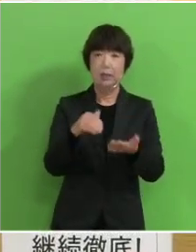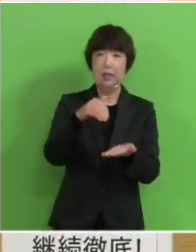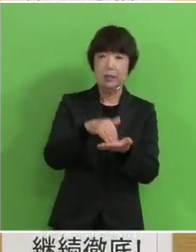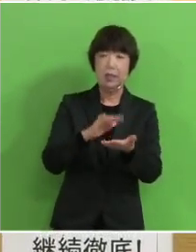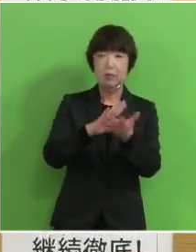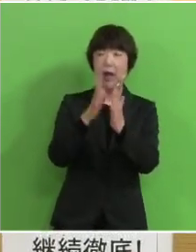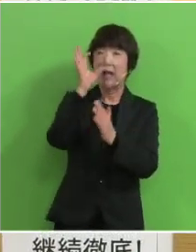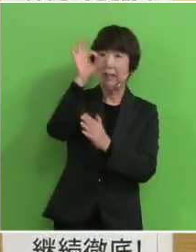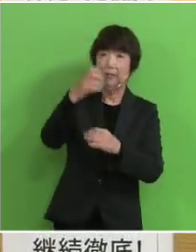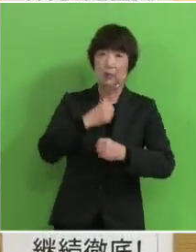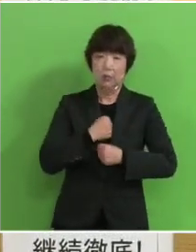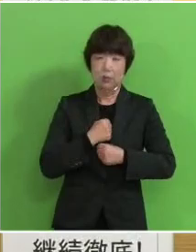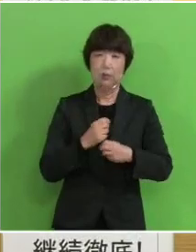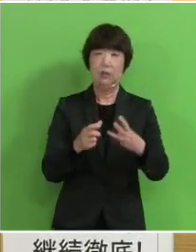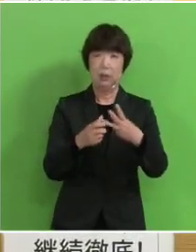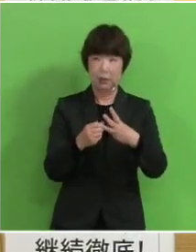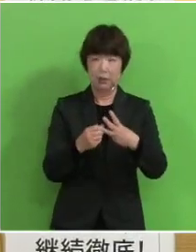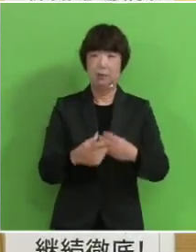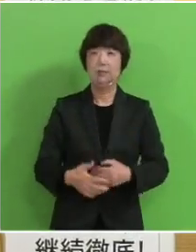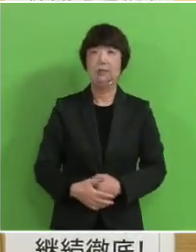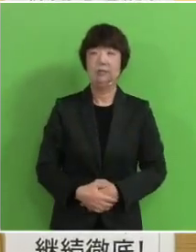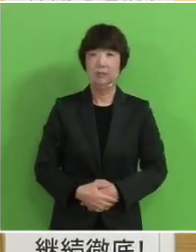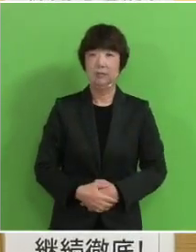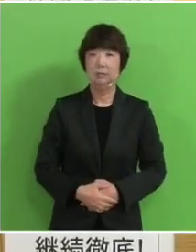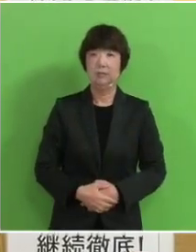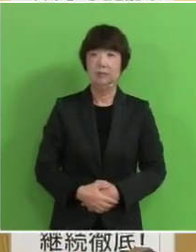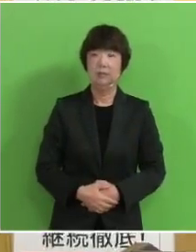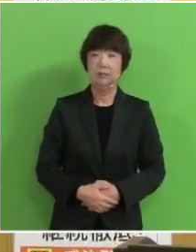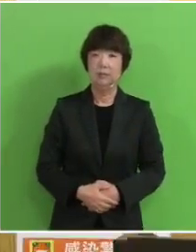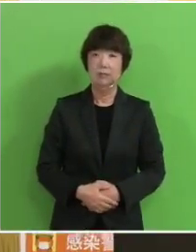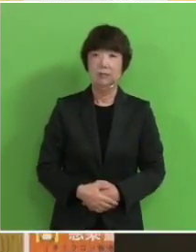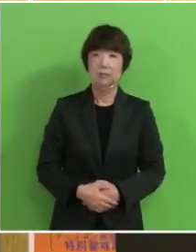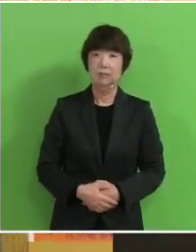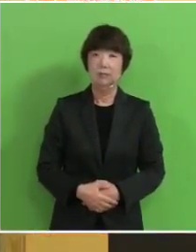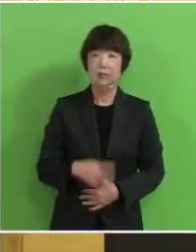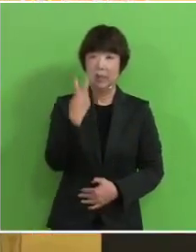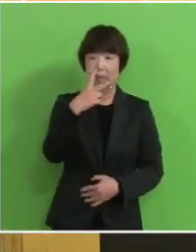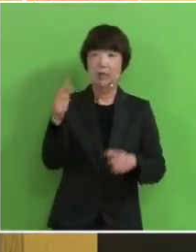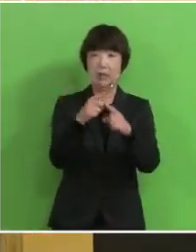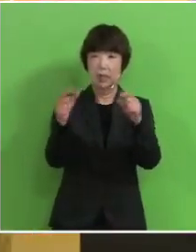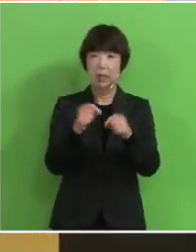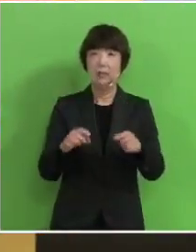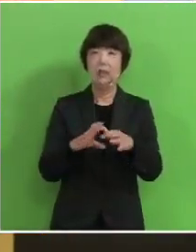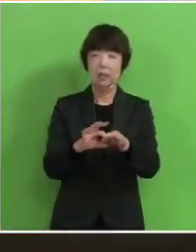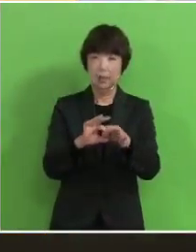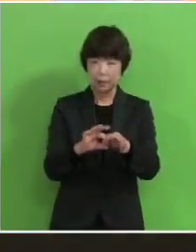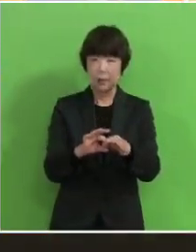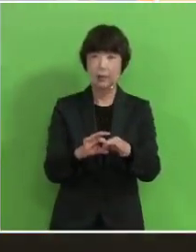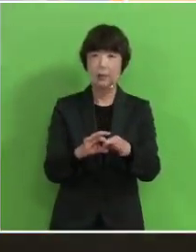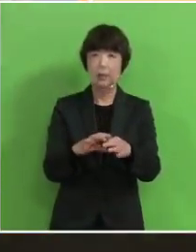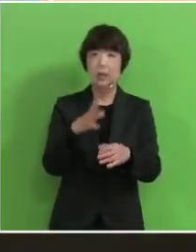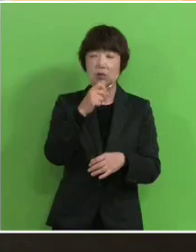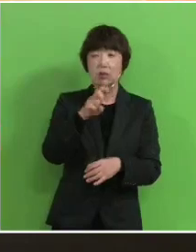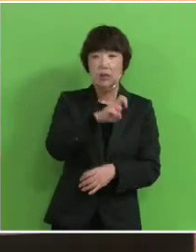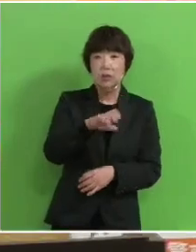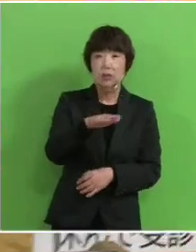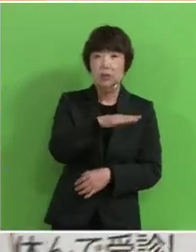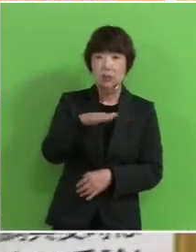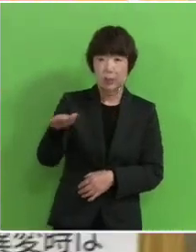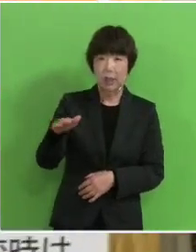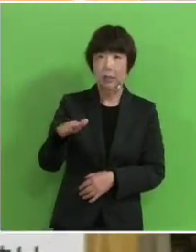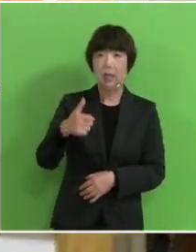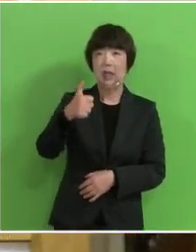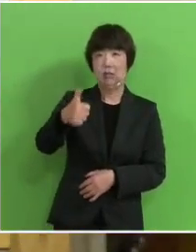花見の注意事項でございますそれではいっ検査結果ですがまず20代が